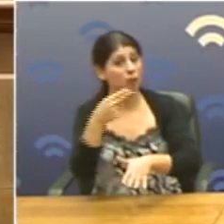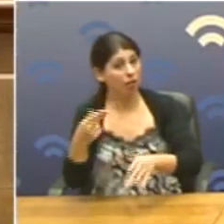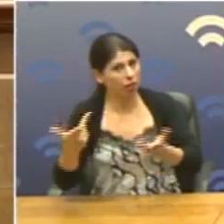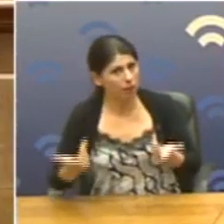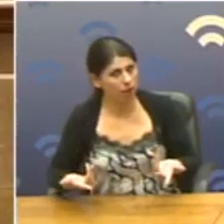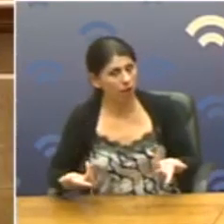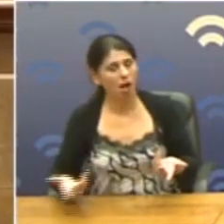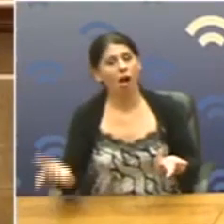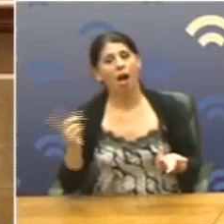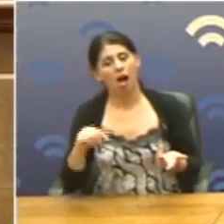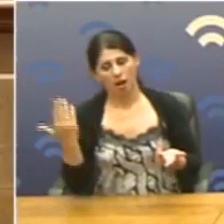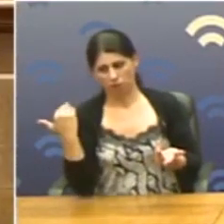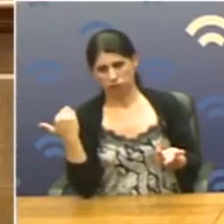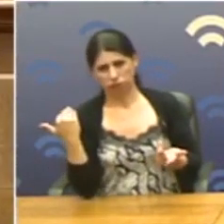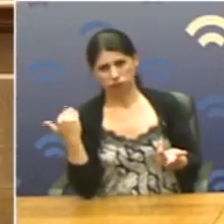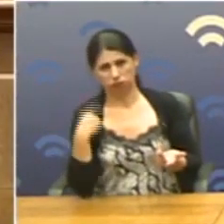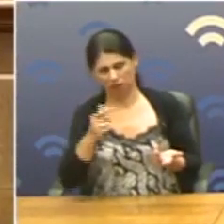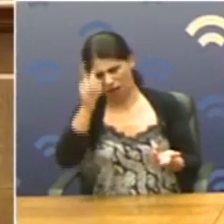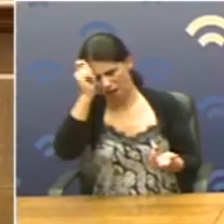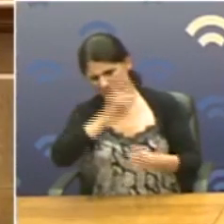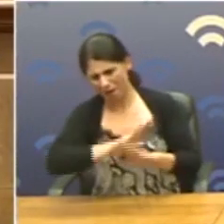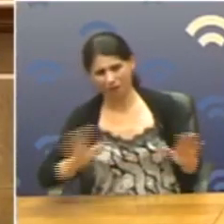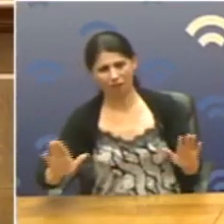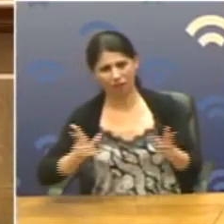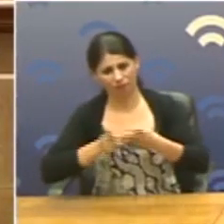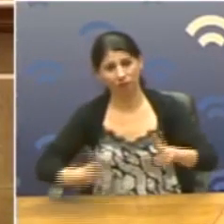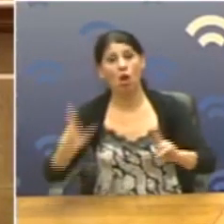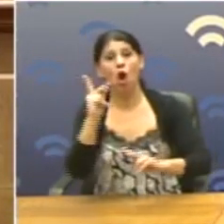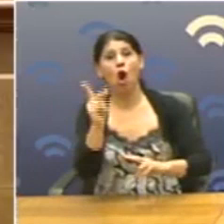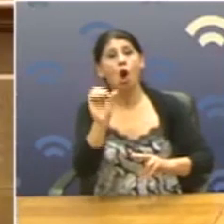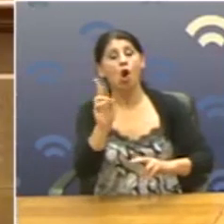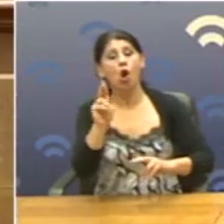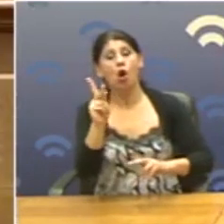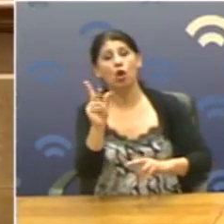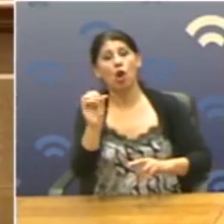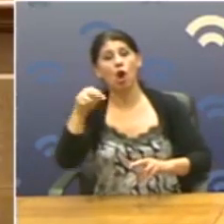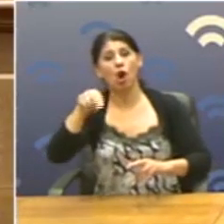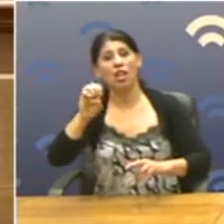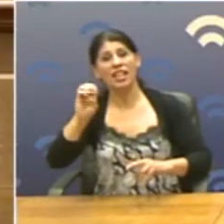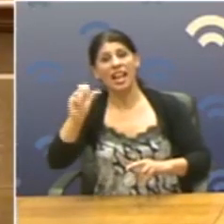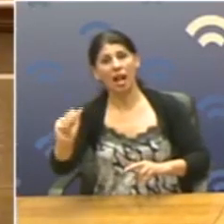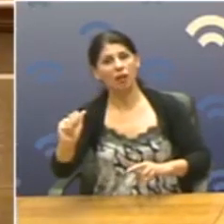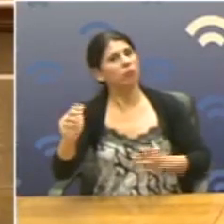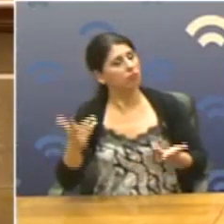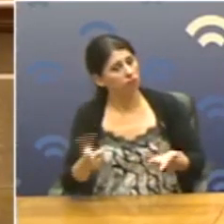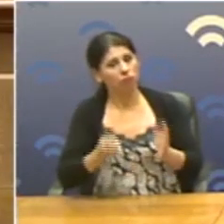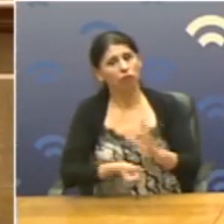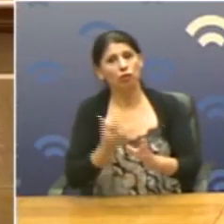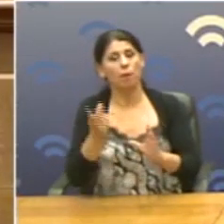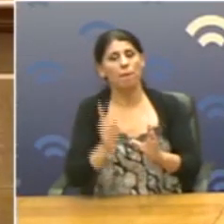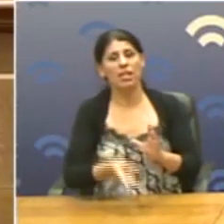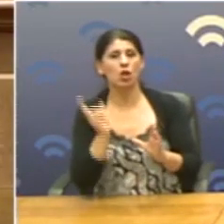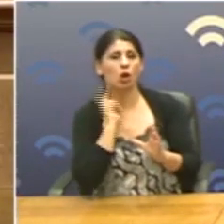αλλά και πρόσφατα η απαράδεκτη αποφυλάκηση Κορκονέα, όπου αξιοποιήθηκε από τους δικαστές ο νέος